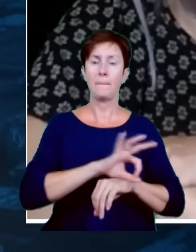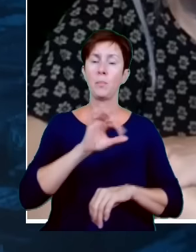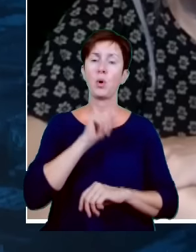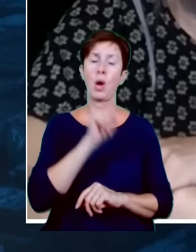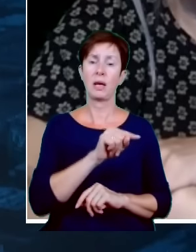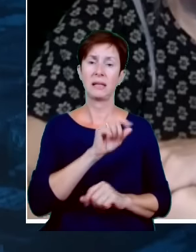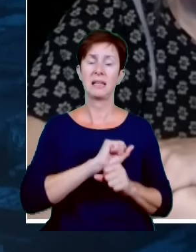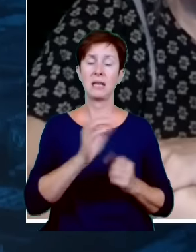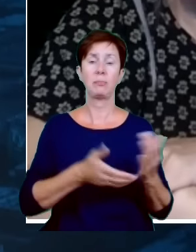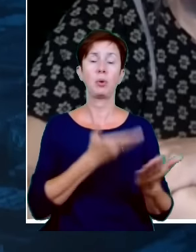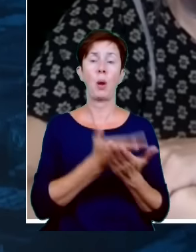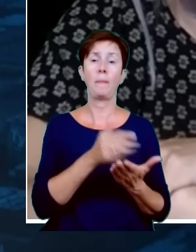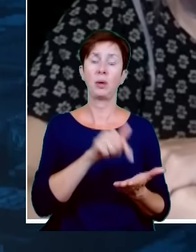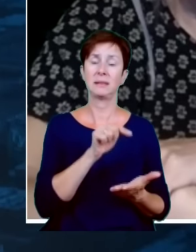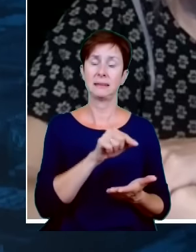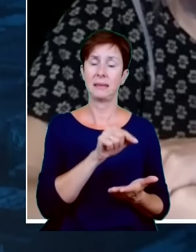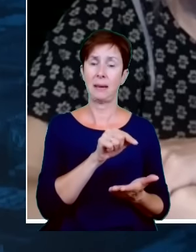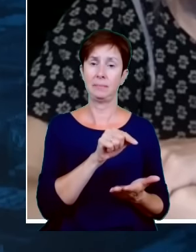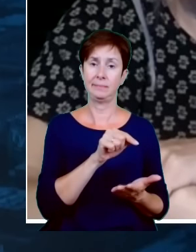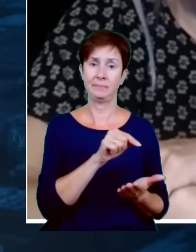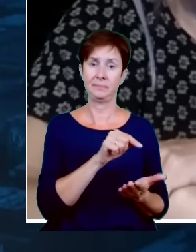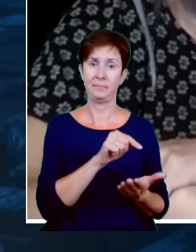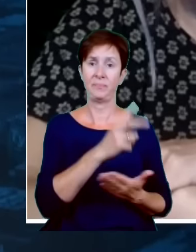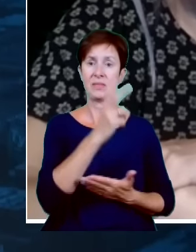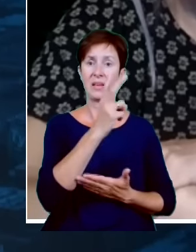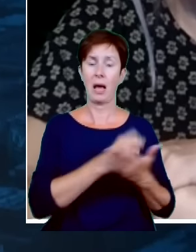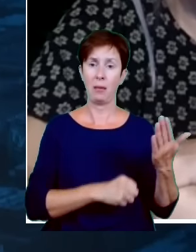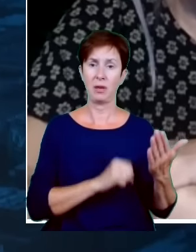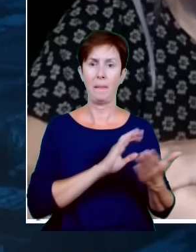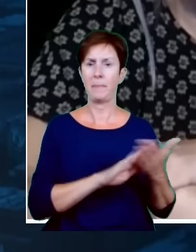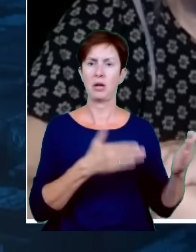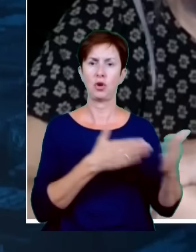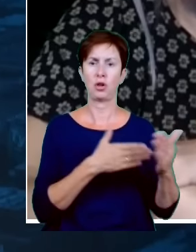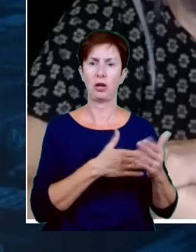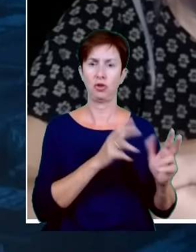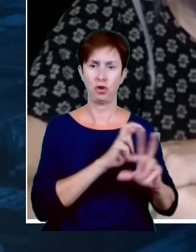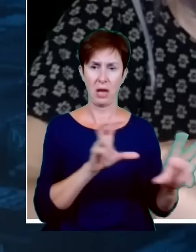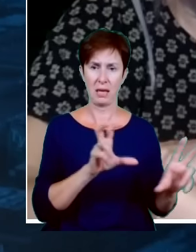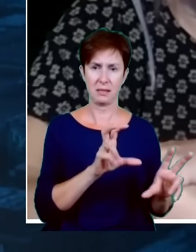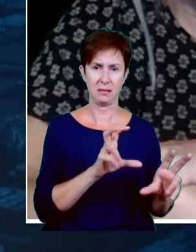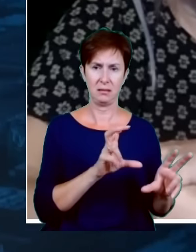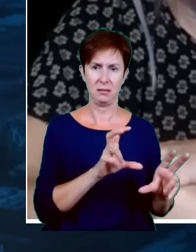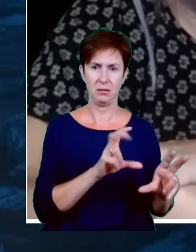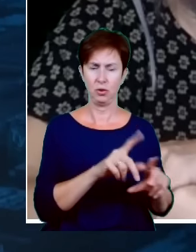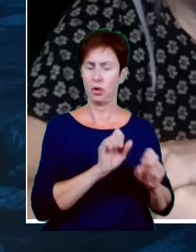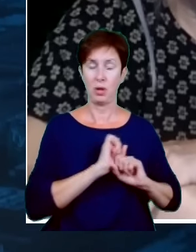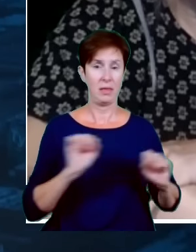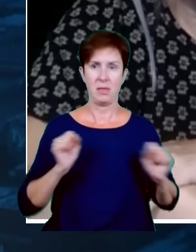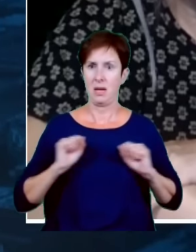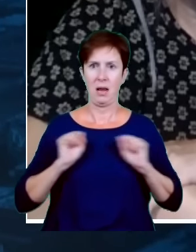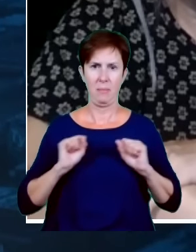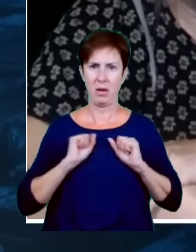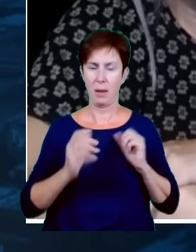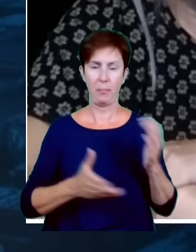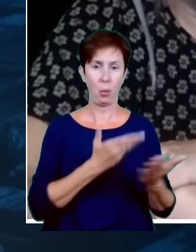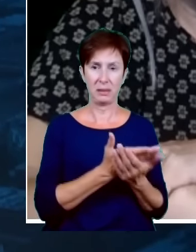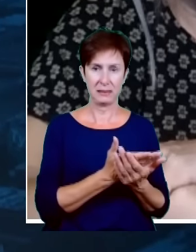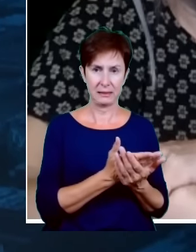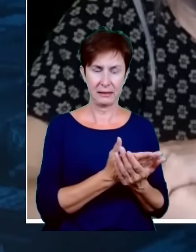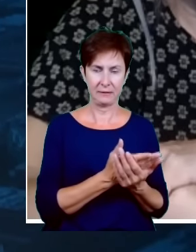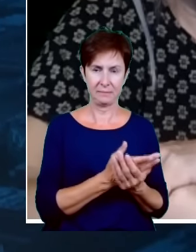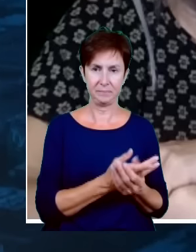propozycja aby aborcja była bez ograniczeń czasowych to są dramatyczne propozycje i rzeczywiście